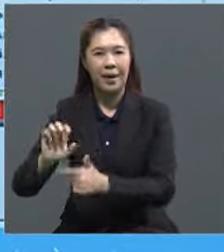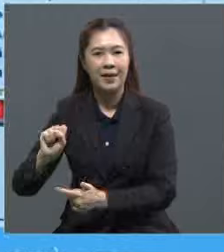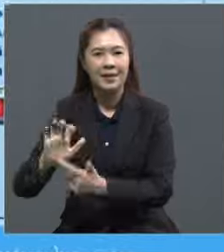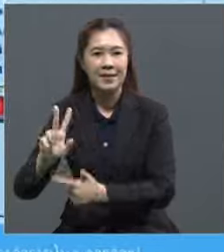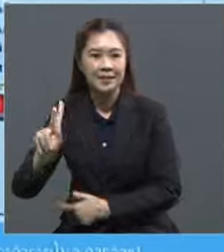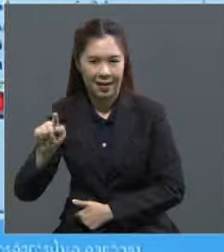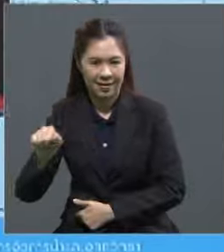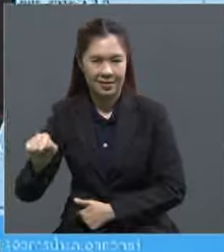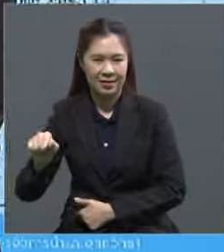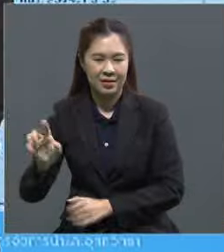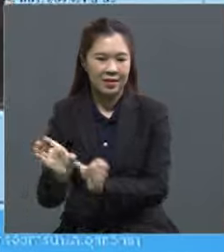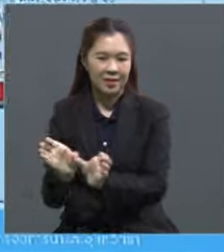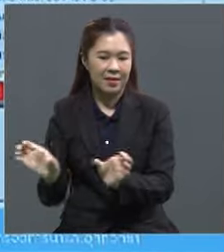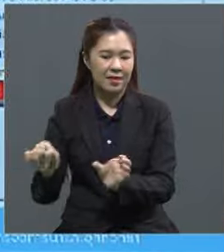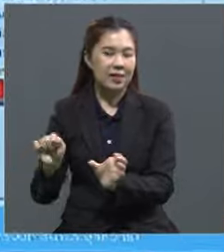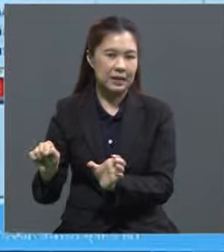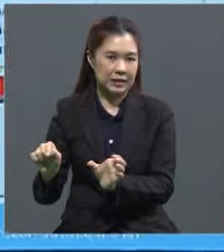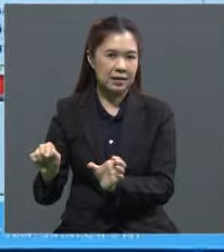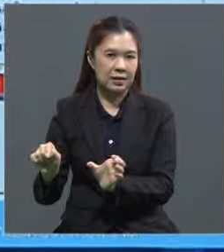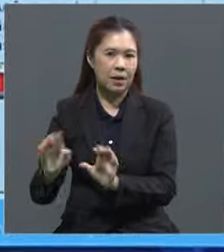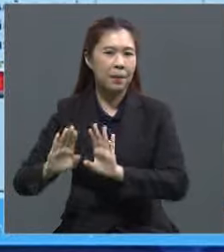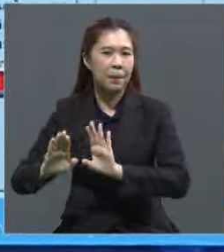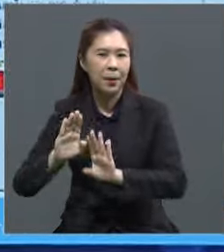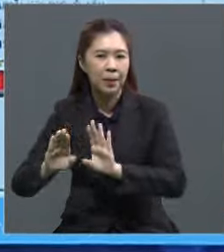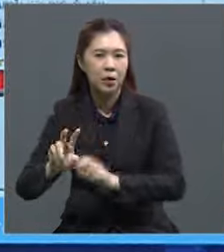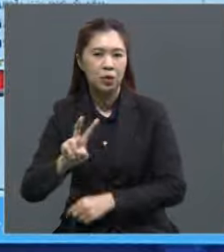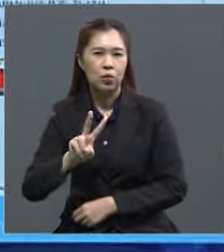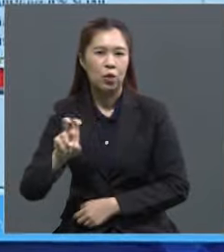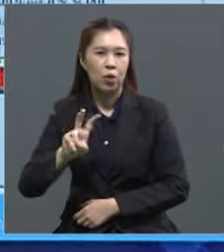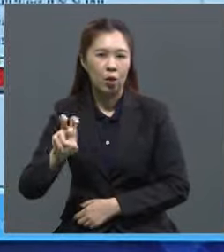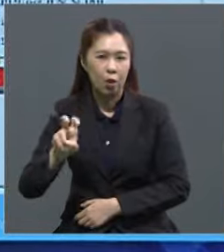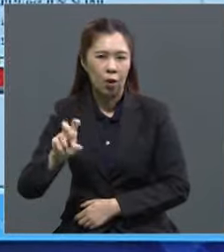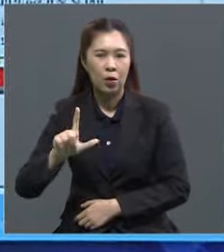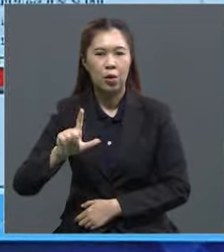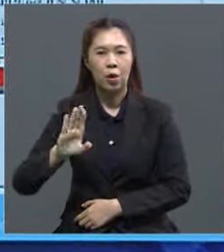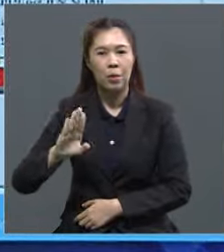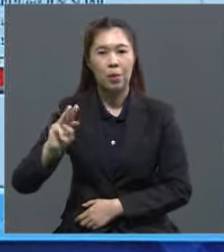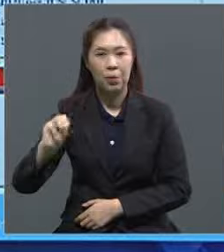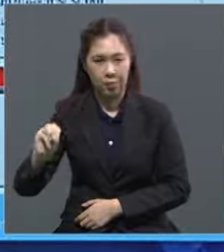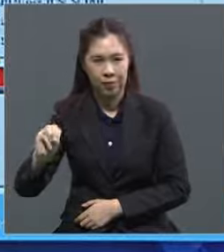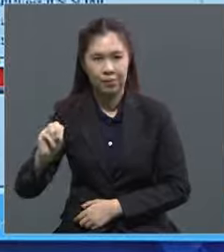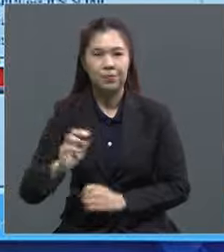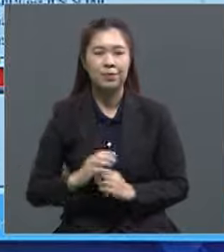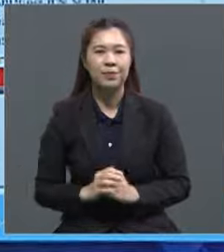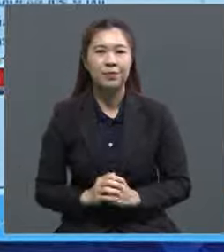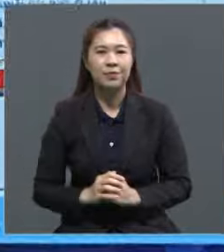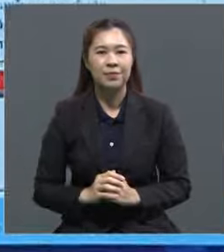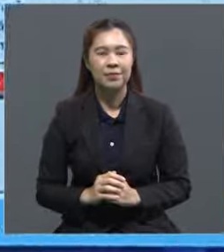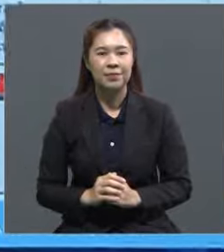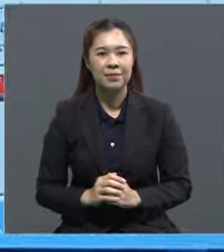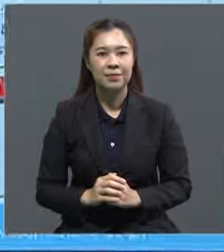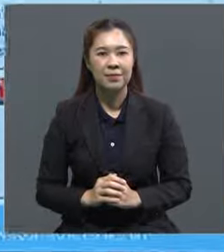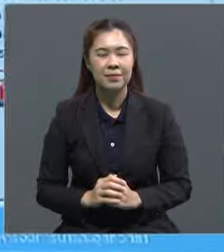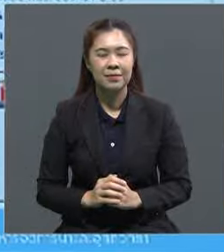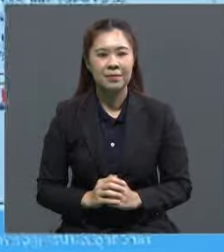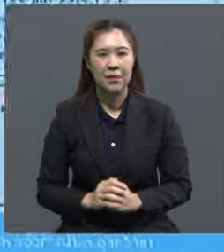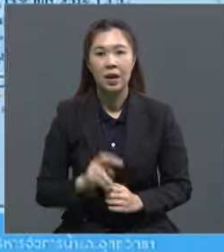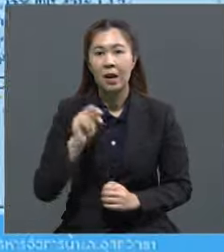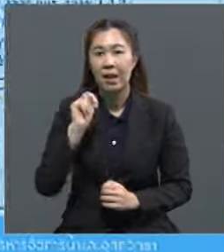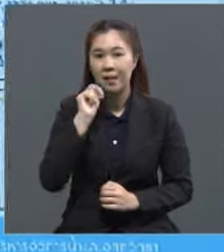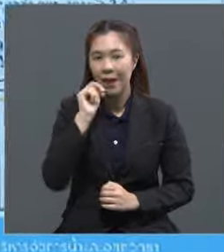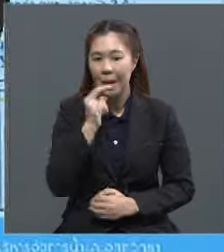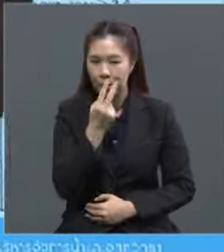คลองแบ่งไปทางคลองชัยนาทป่าศักดิ์อยู่ประมาณ 200ลูกบาเมตรต่อวินาทีเศษๆนะครับในขณะเดียวกันเนี่ยคือน้ำที่เรา